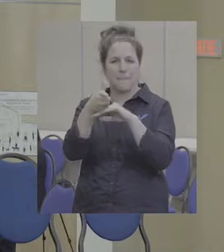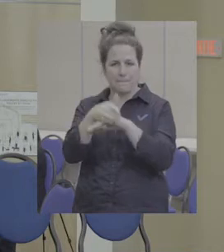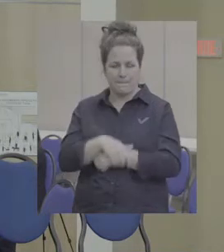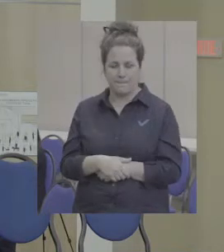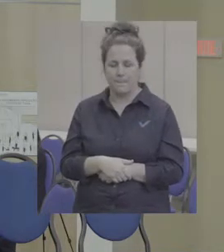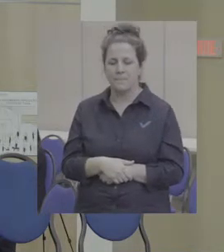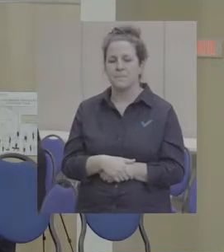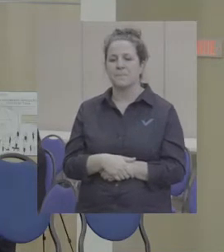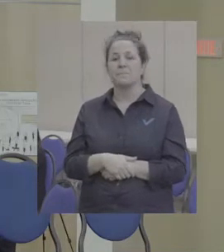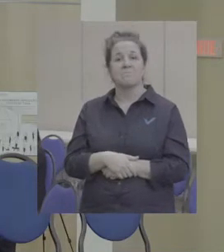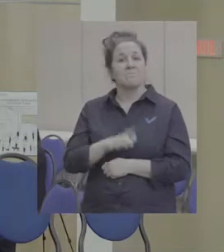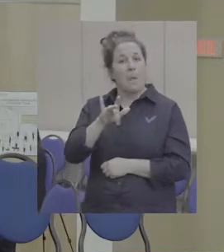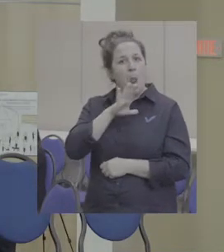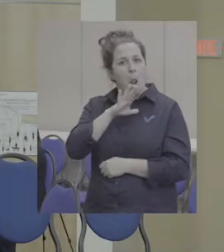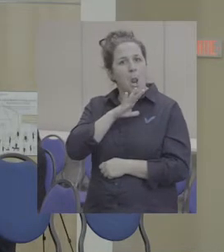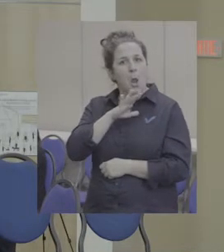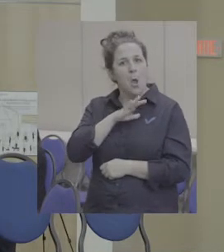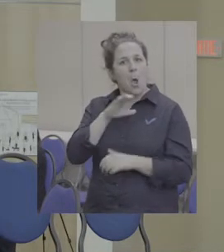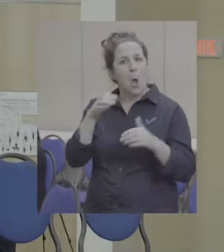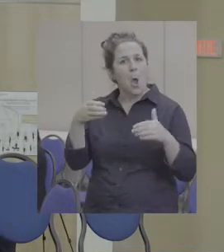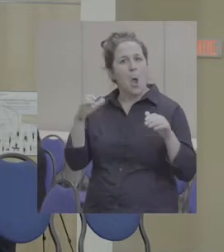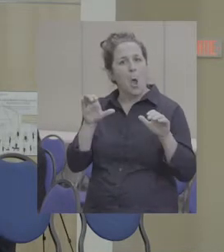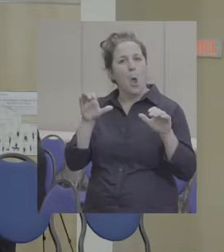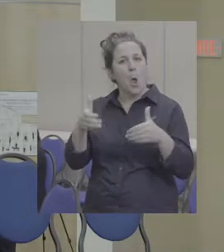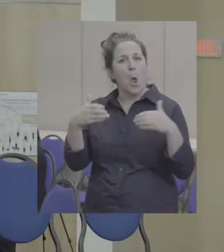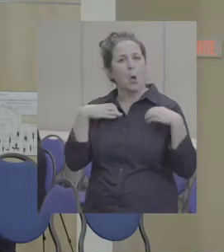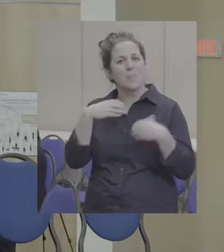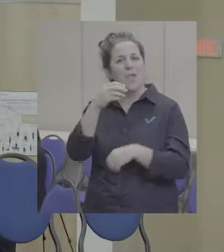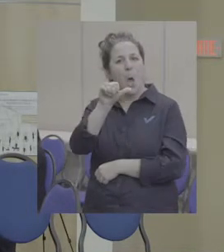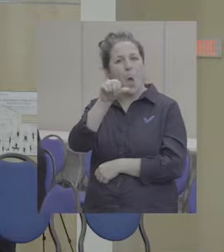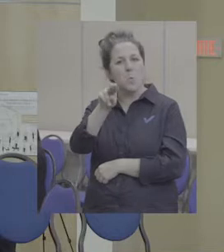d'accessibilité. Parce qu'on a un comité AU